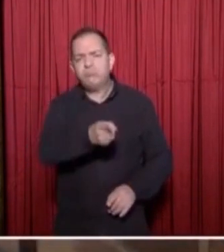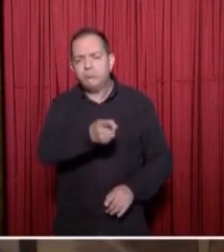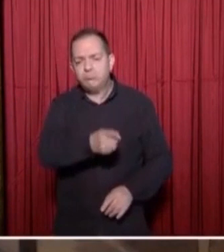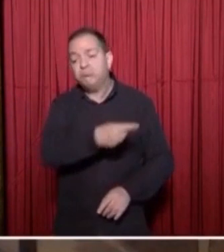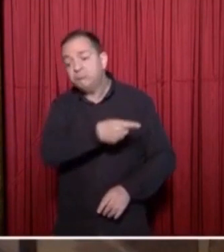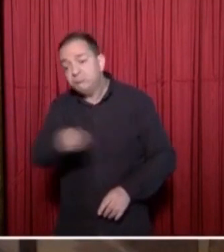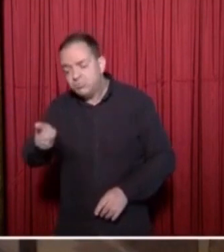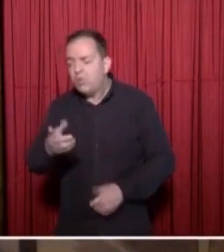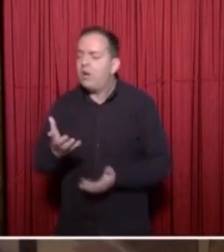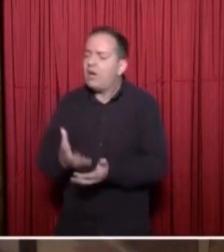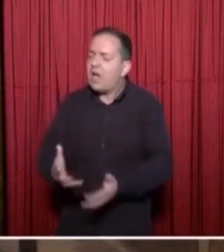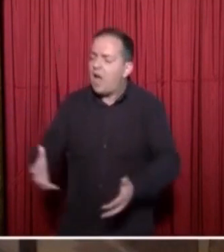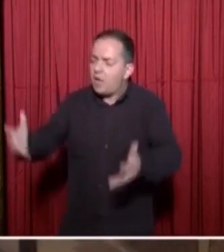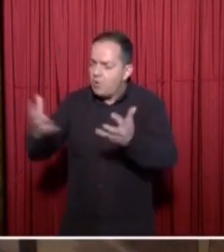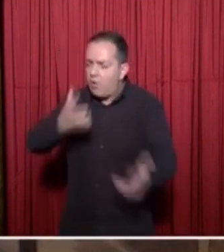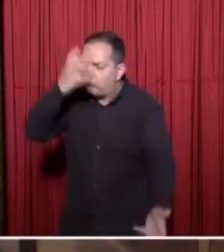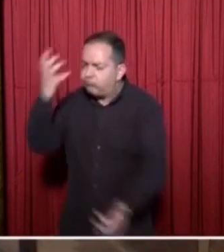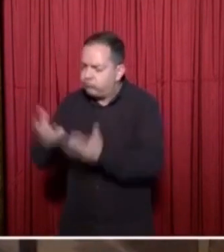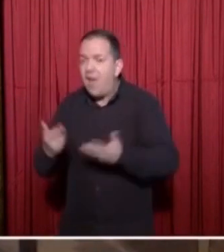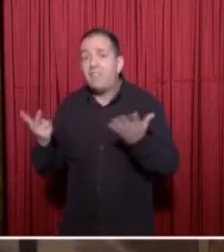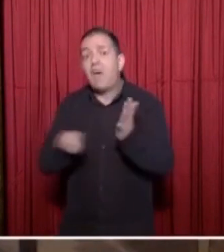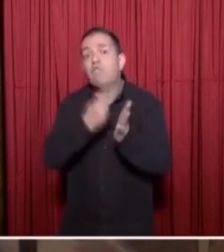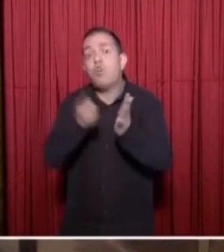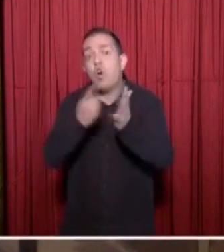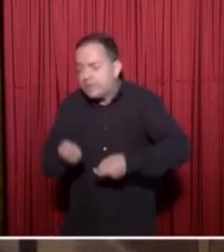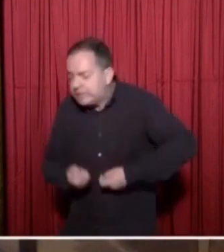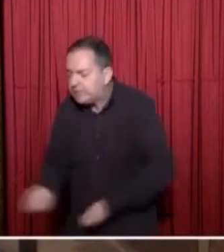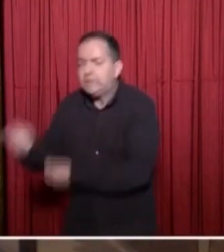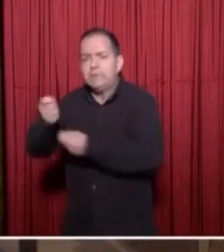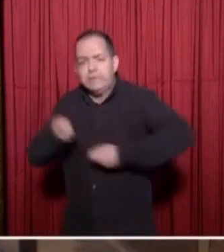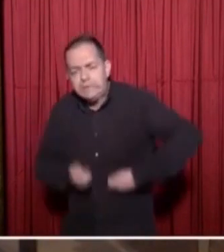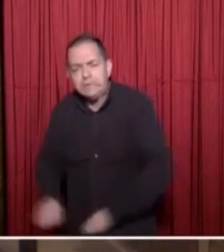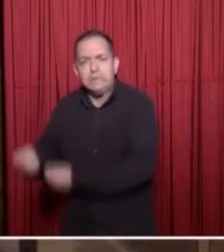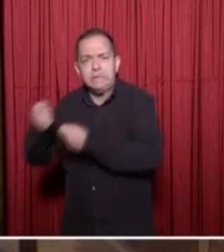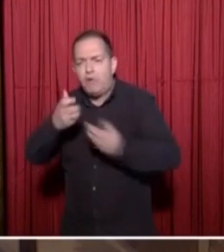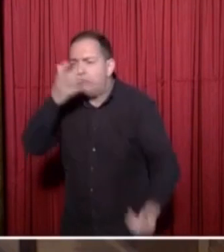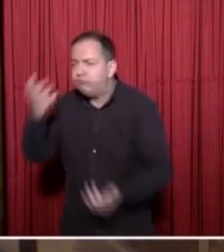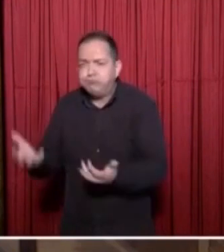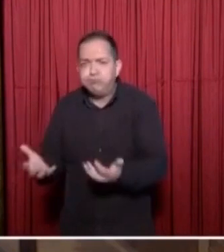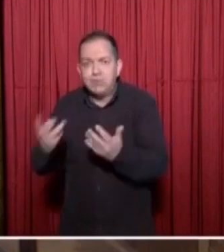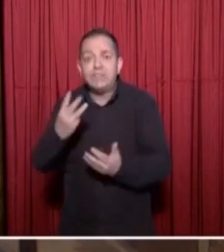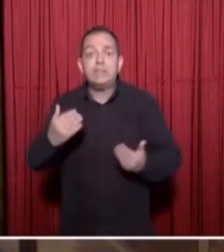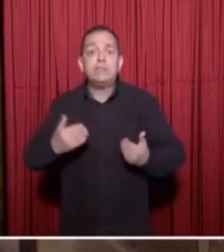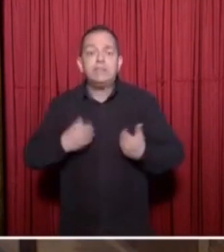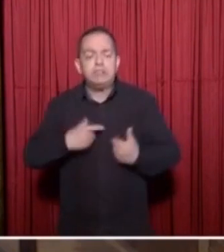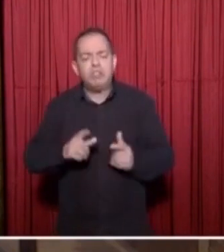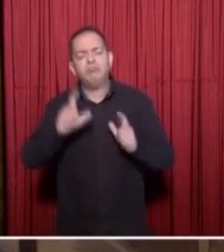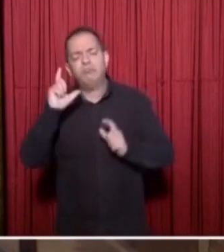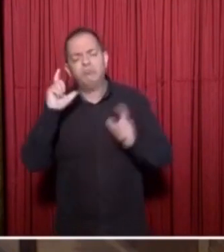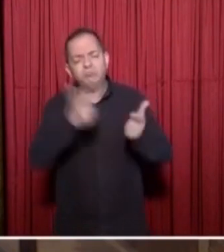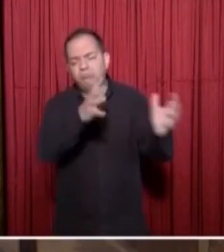περίσκησε, επταπλασίας κάμινος εξεκάφη ποτέ. Εν οι παιδες